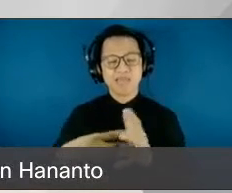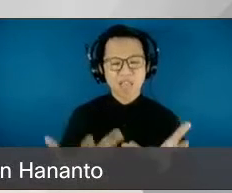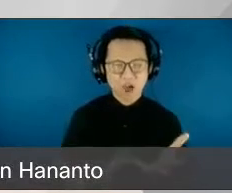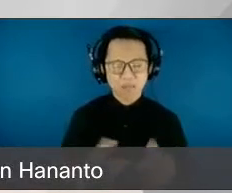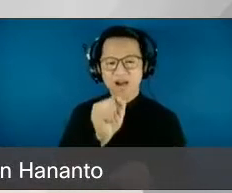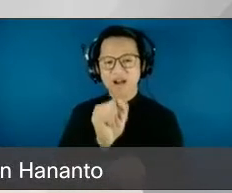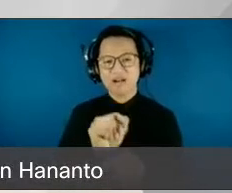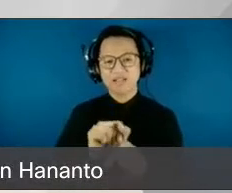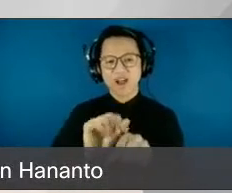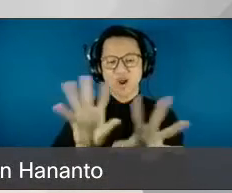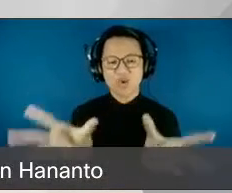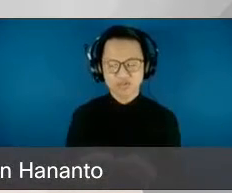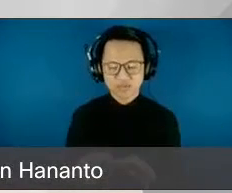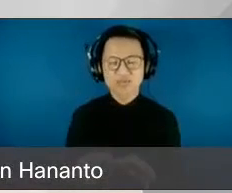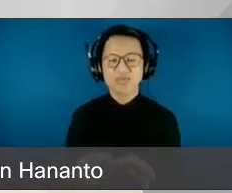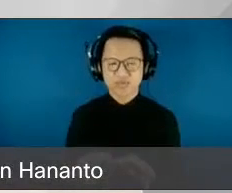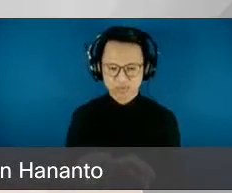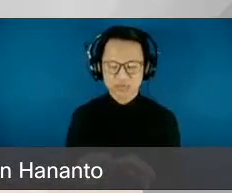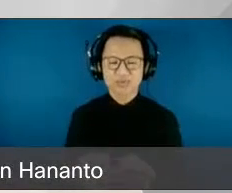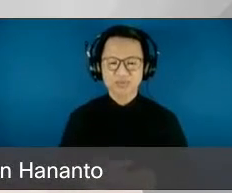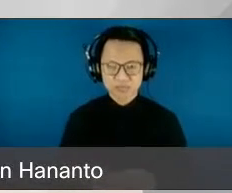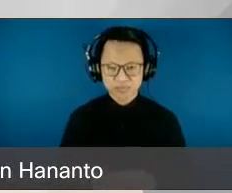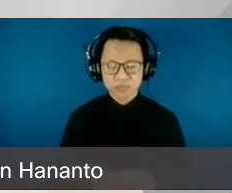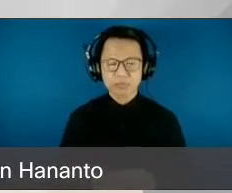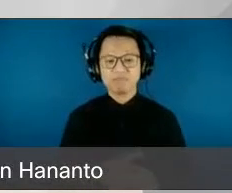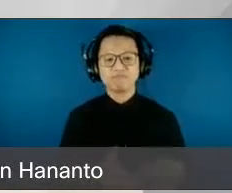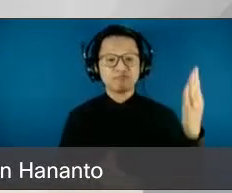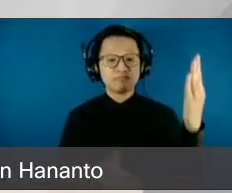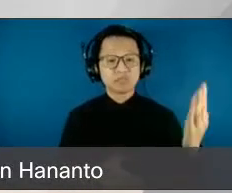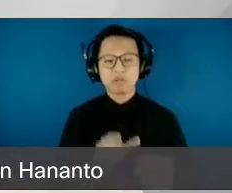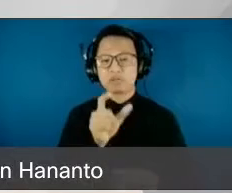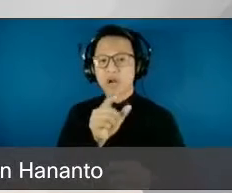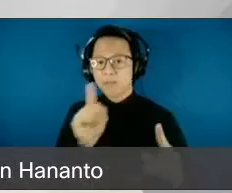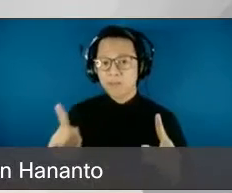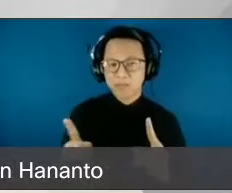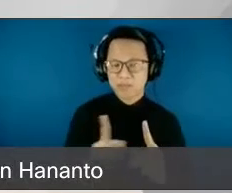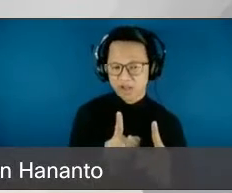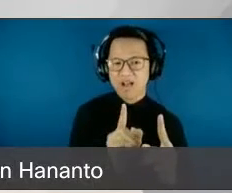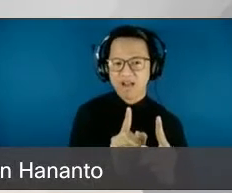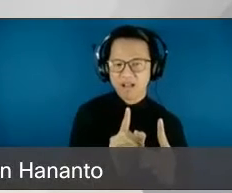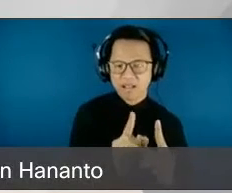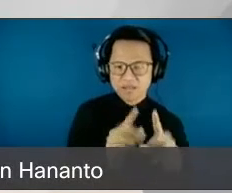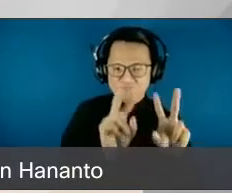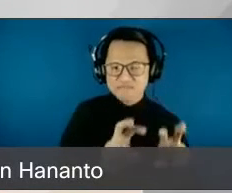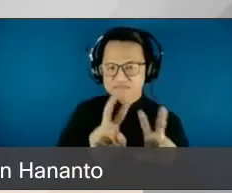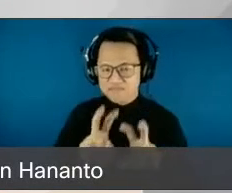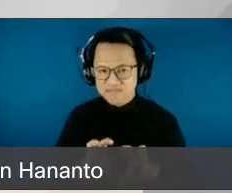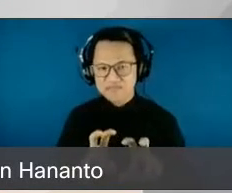Lalu kemudian itu adalah salah satu pendekatan sustainability kita dan kita ingin